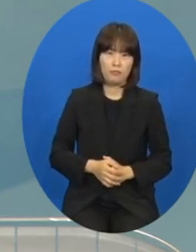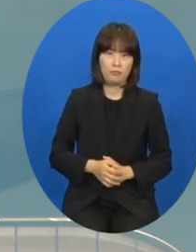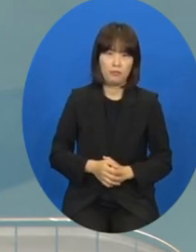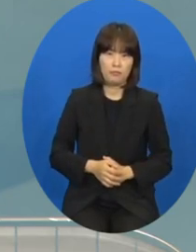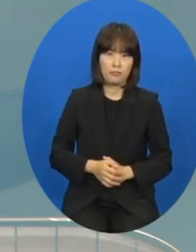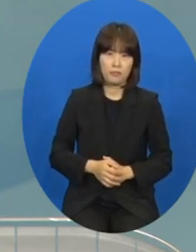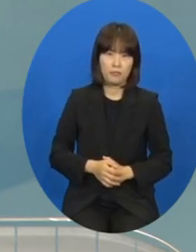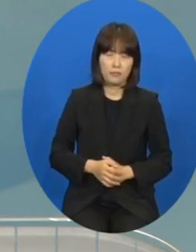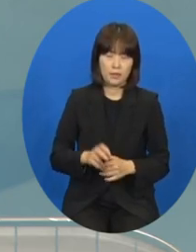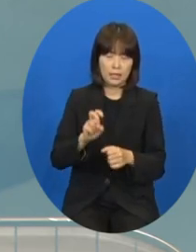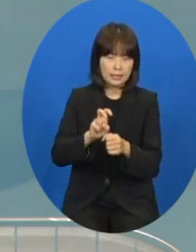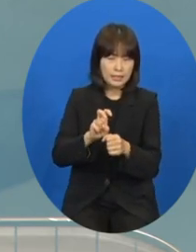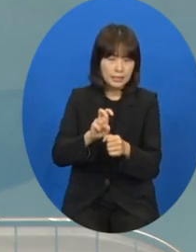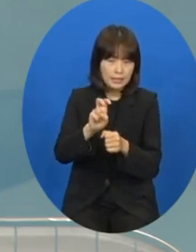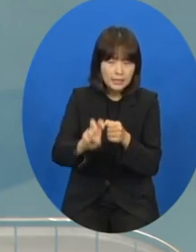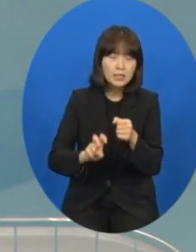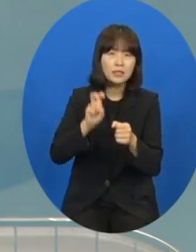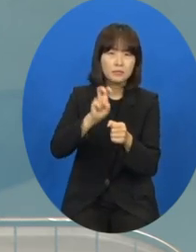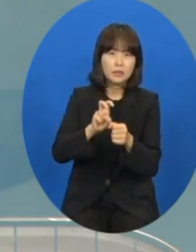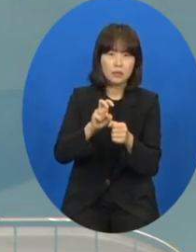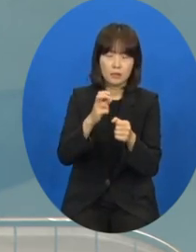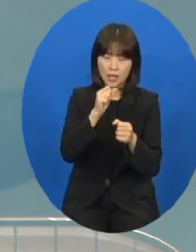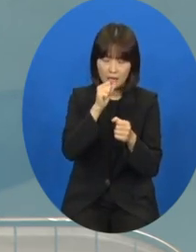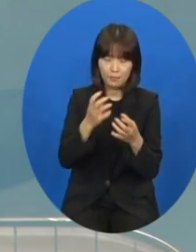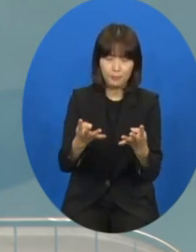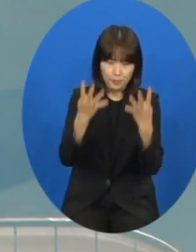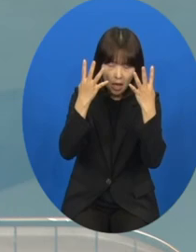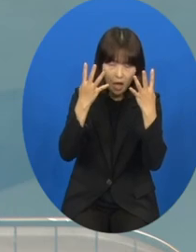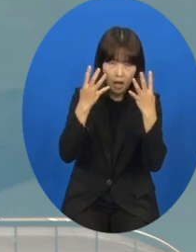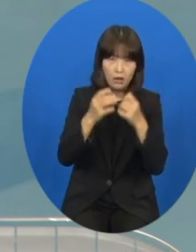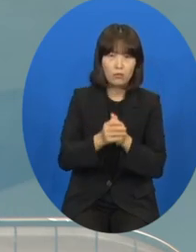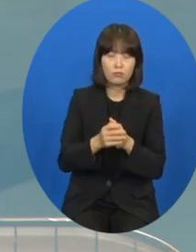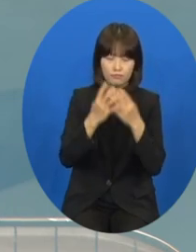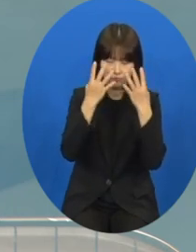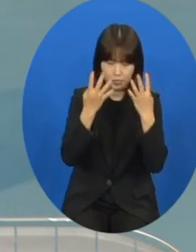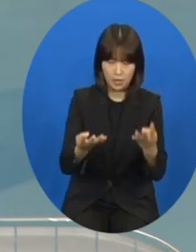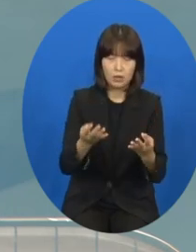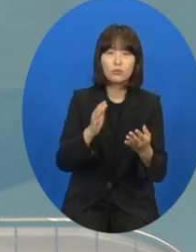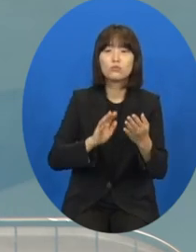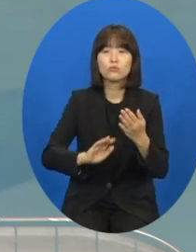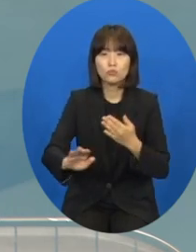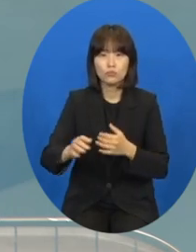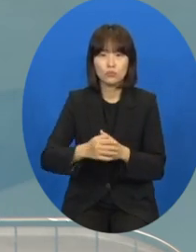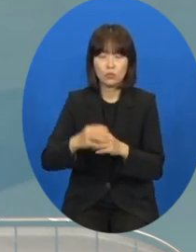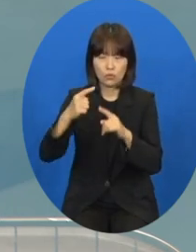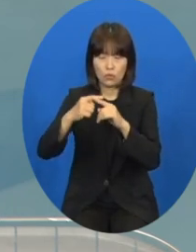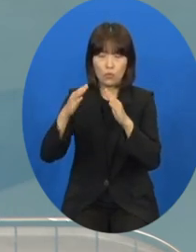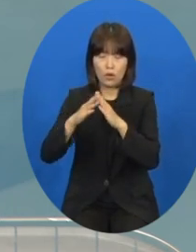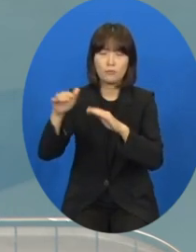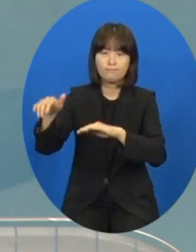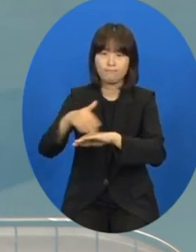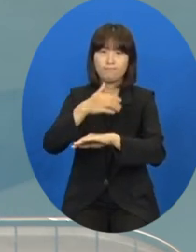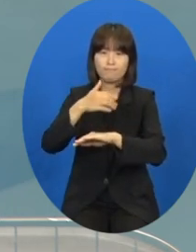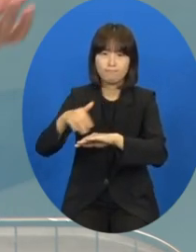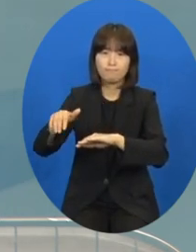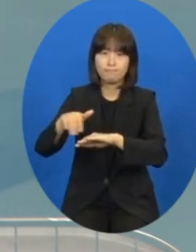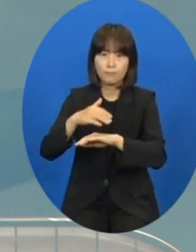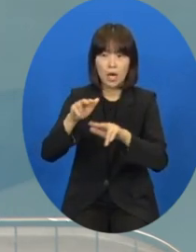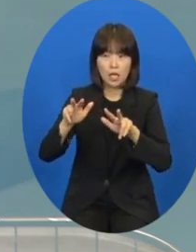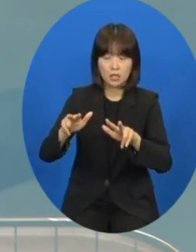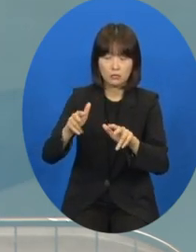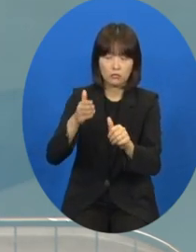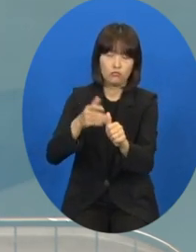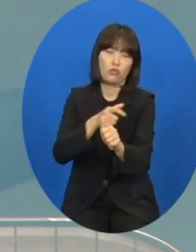20년 감옥살이를 하고 그리고 가출옥을 하고 그리고 교회를 나오기 시작하시고 지금은